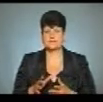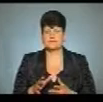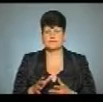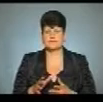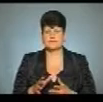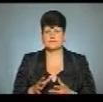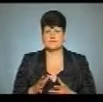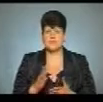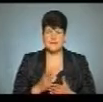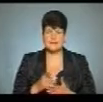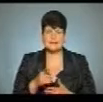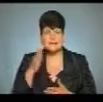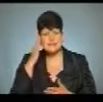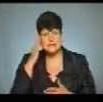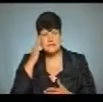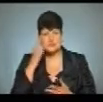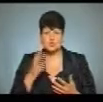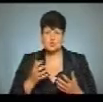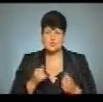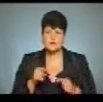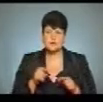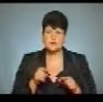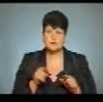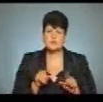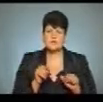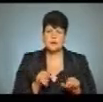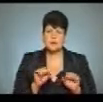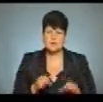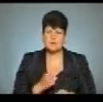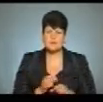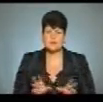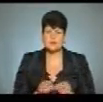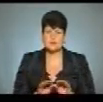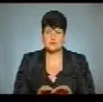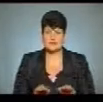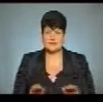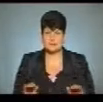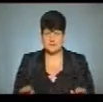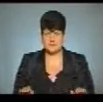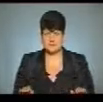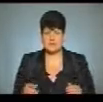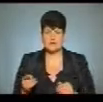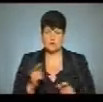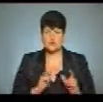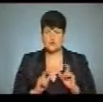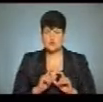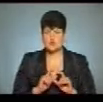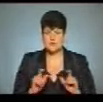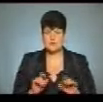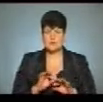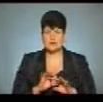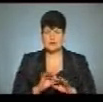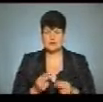такі здібності, якби отримати, щоб вони могли працювати з дітками. Тернопільським студентам проводити